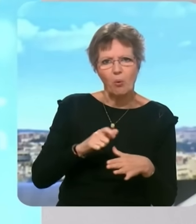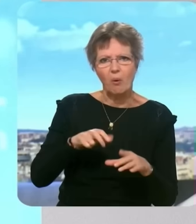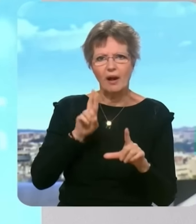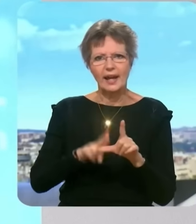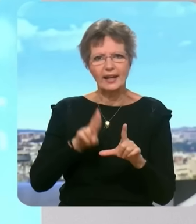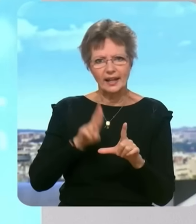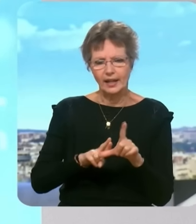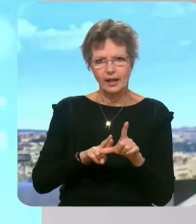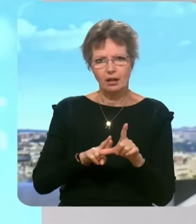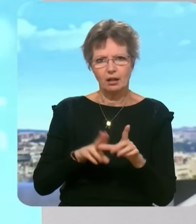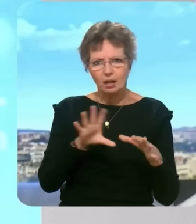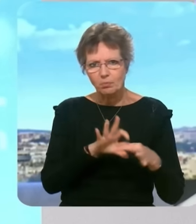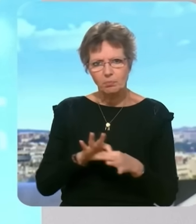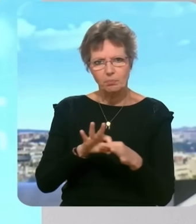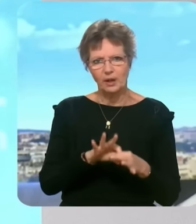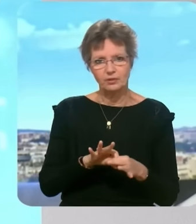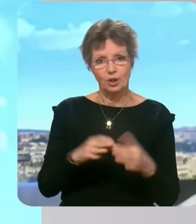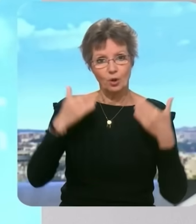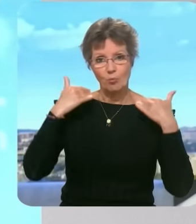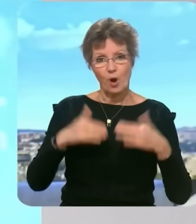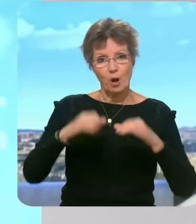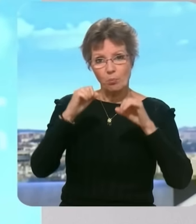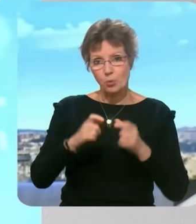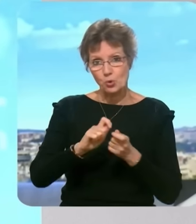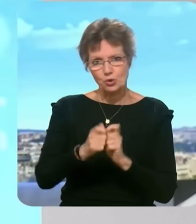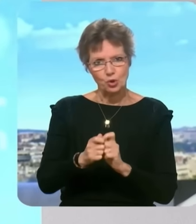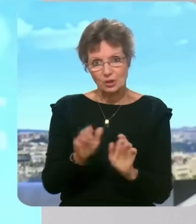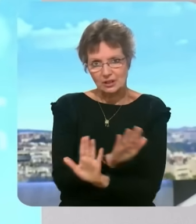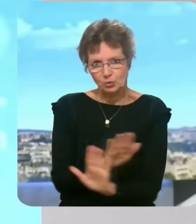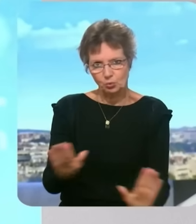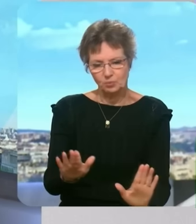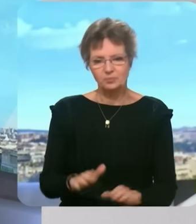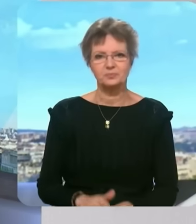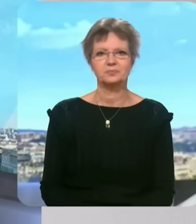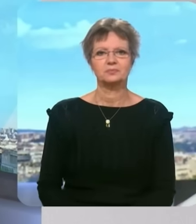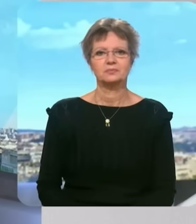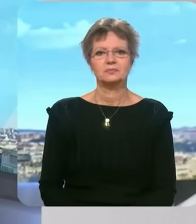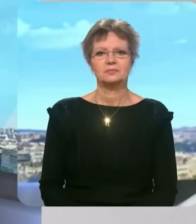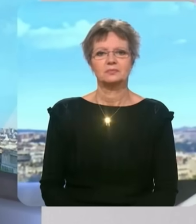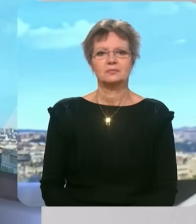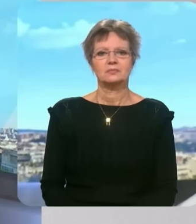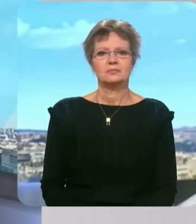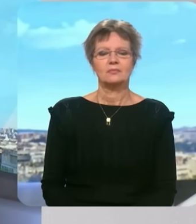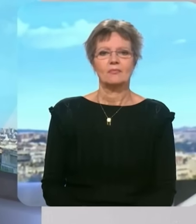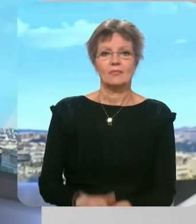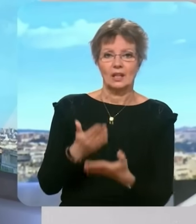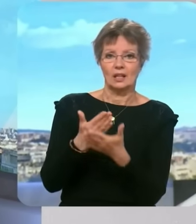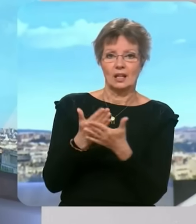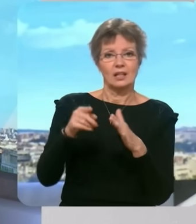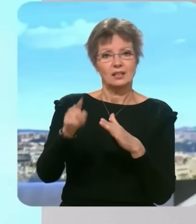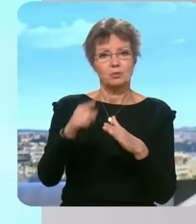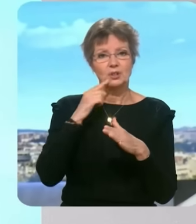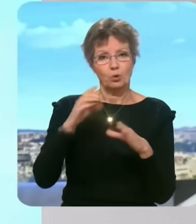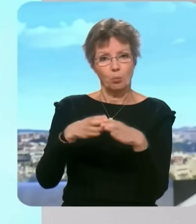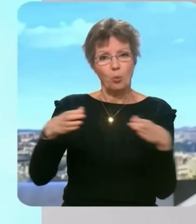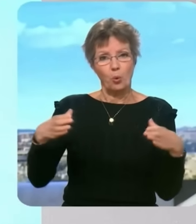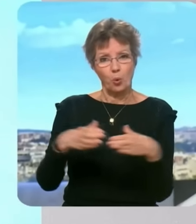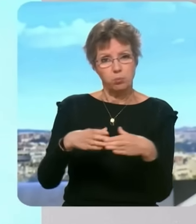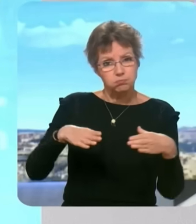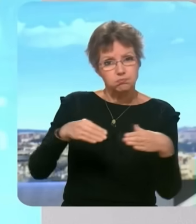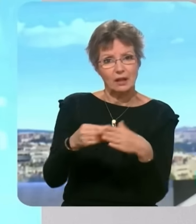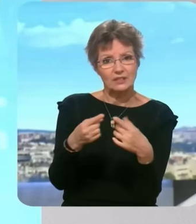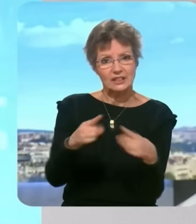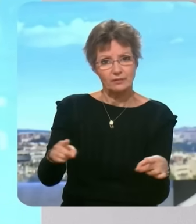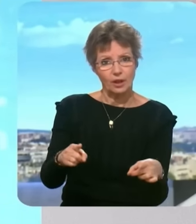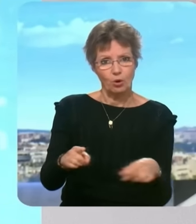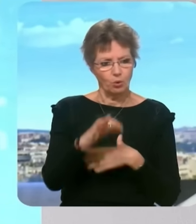gouvernent ensemble au Parlement européen, c'est le groupe auquel nous appartenons. Donc, une fois de plus, vous ne siégez pas dans le même groupe au Parlement européen. Vous ne siégerez pas dans le même groupe. Exactement. Et donc, une fois de